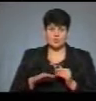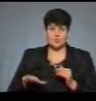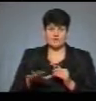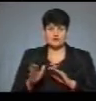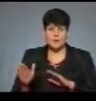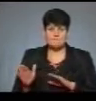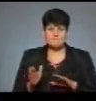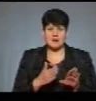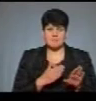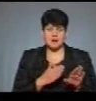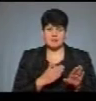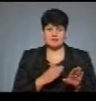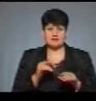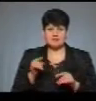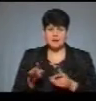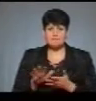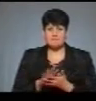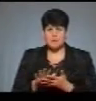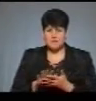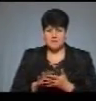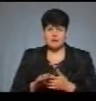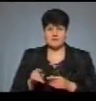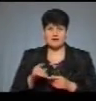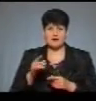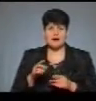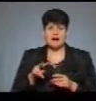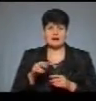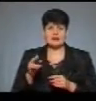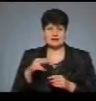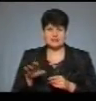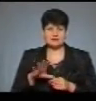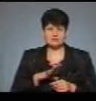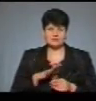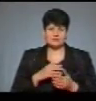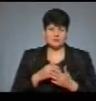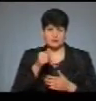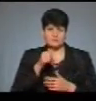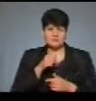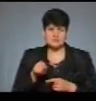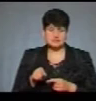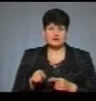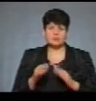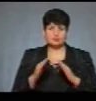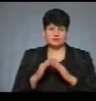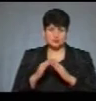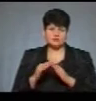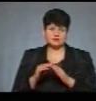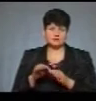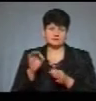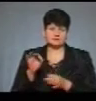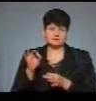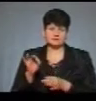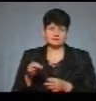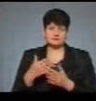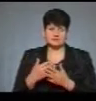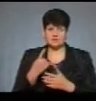прибрали, ну як, там поприбирали дещо, а лід лежав майже місяць. Які будиночка стояли теж